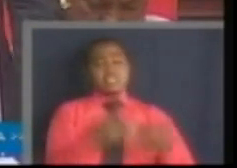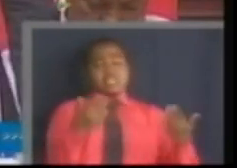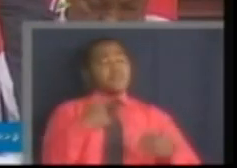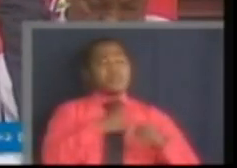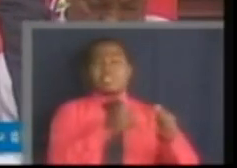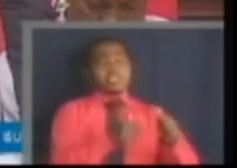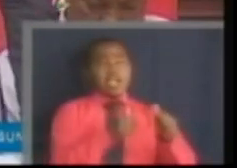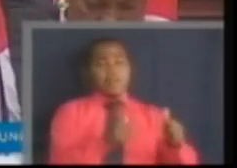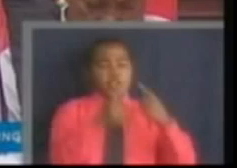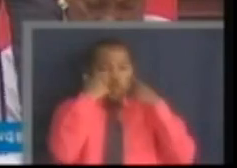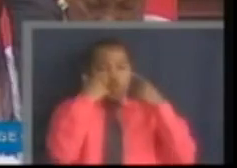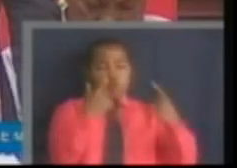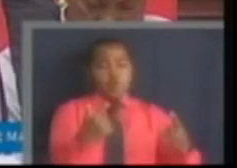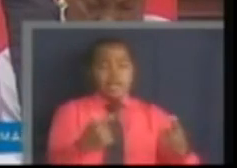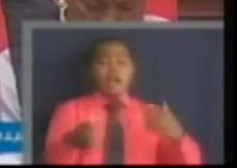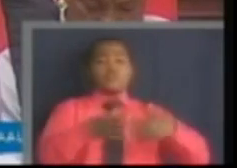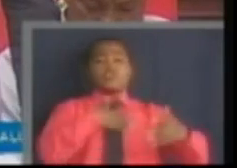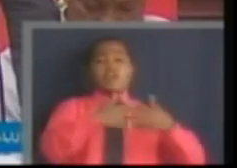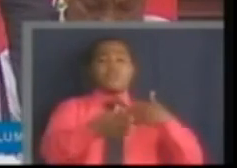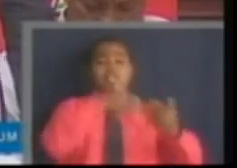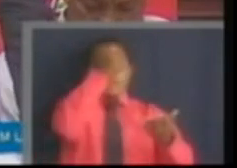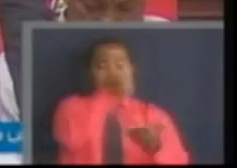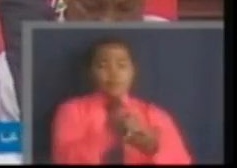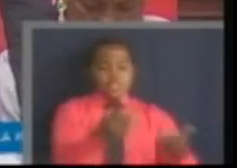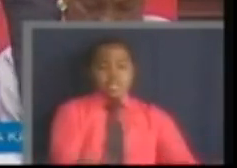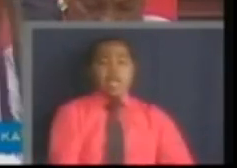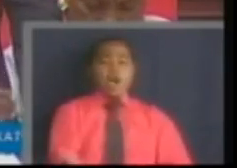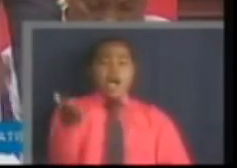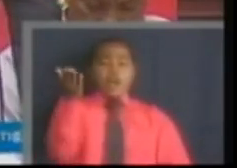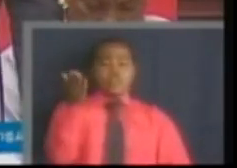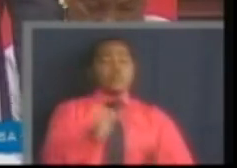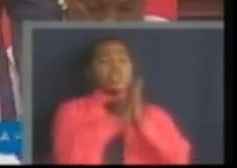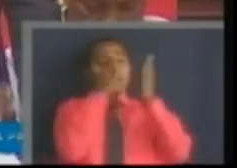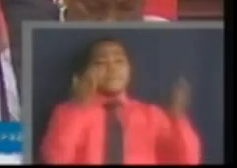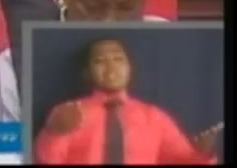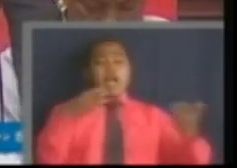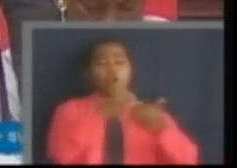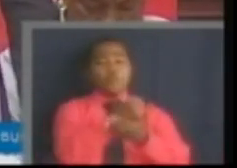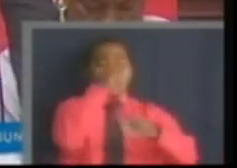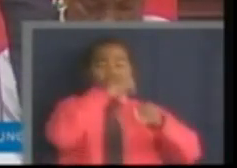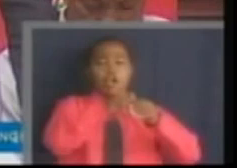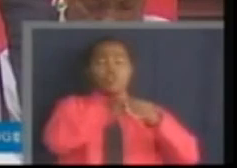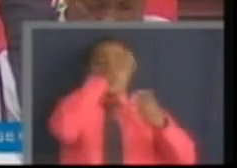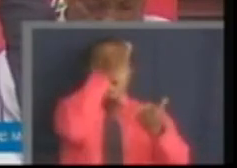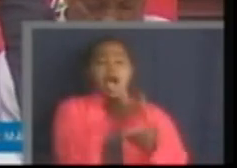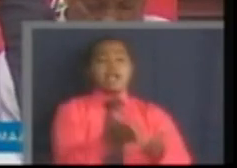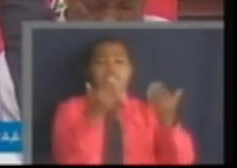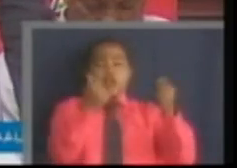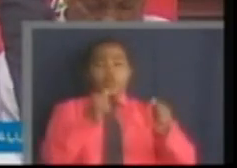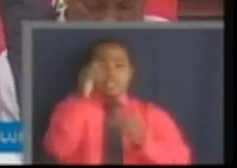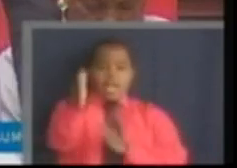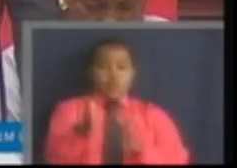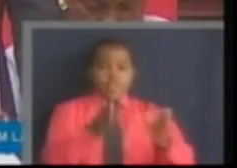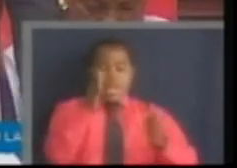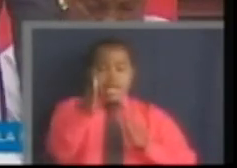kwamba kuona kwamba mwisho tutafanya maamuzi asubuhi hii pasipo kutupatia wajumbe haki ya kuweza kujiandaa kwa ajili